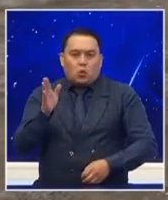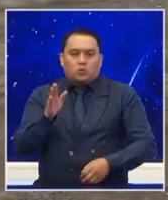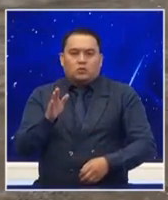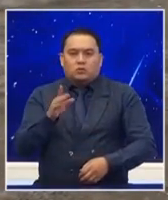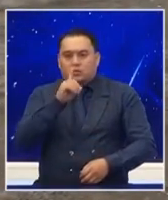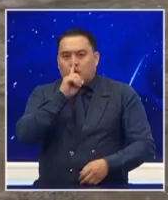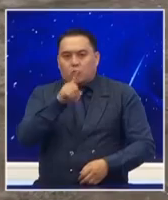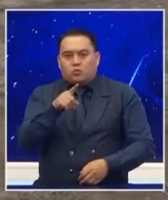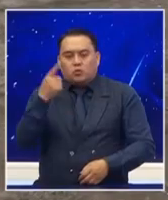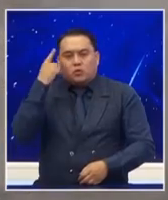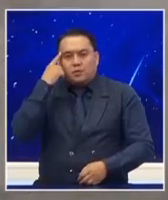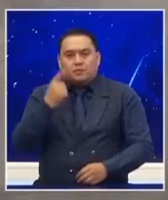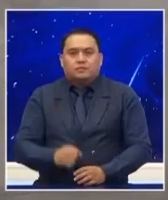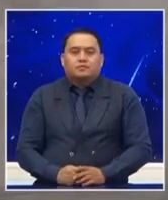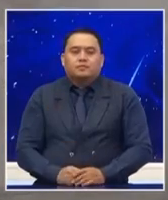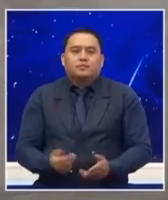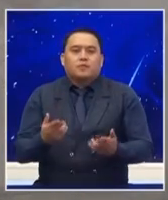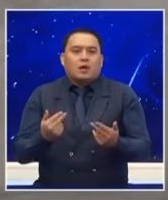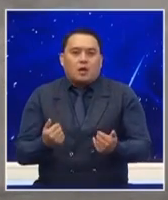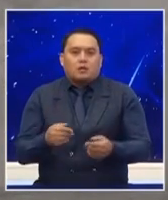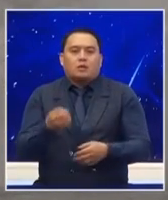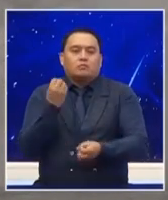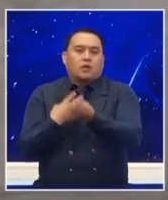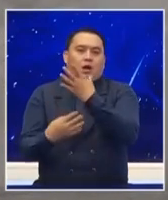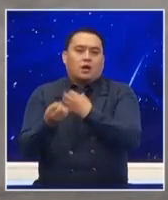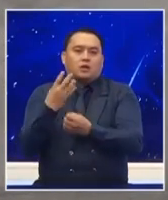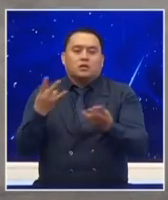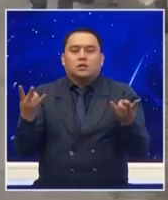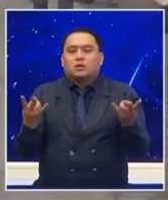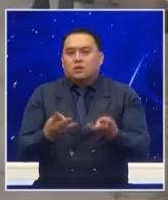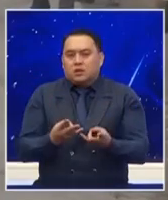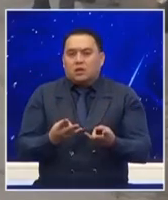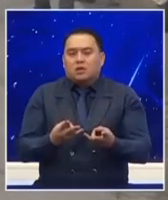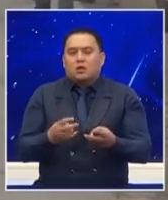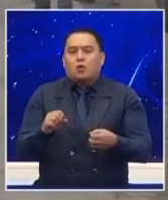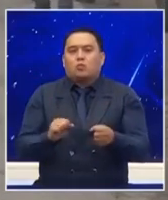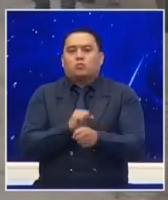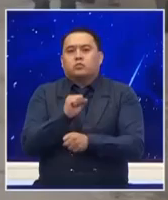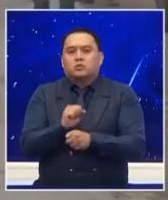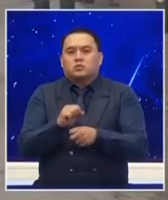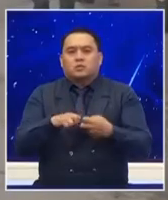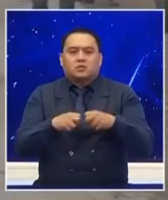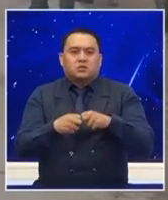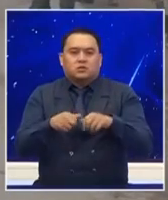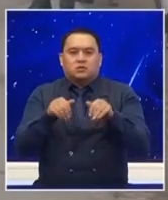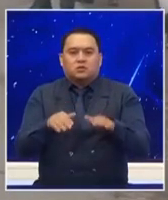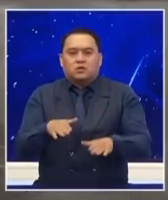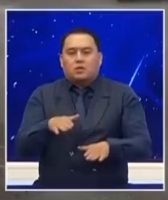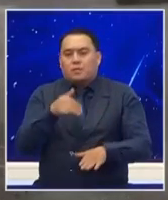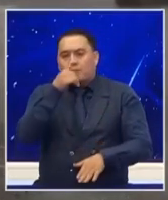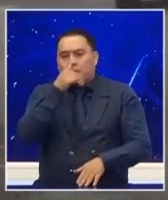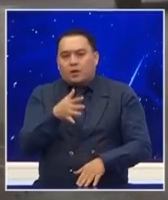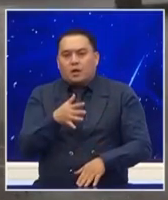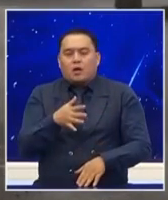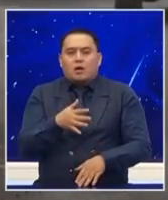кептеліс болмайды деген ойдамыз. Иә, алдымен бағдаршам керек ақ дегенмен мәселе мұнымен түбегейлі шешілмейтін көрінеді. Себебі мұнда